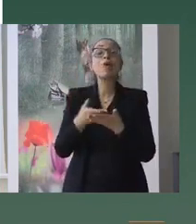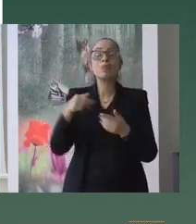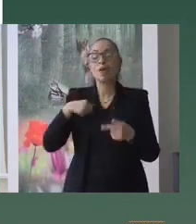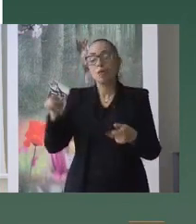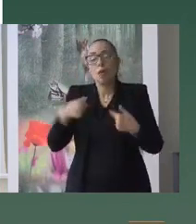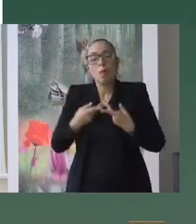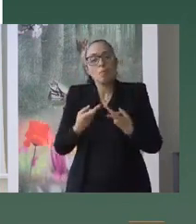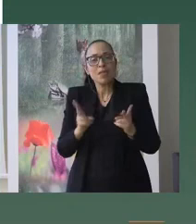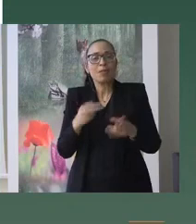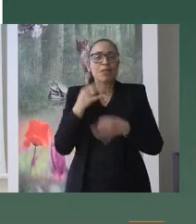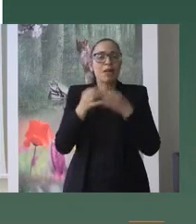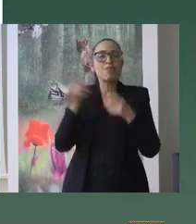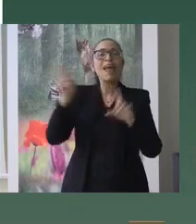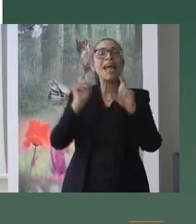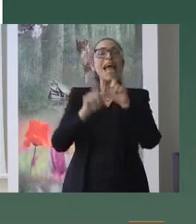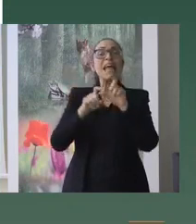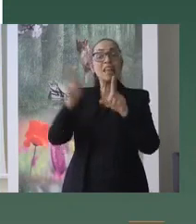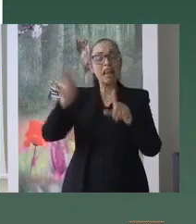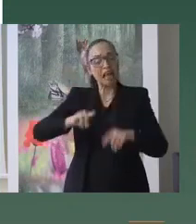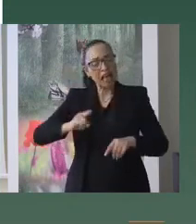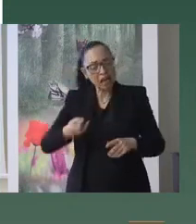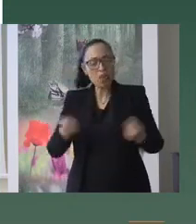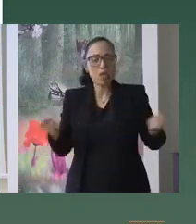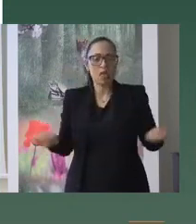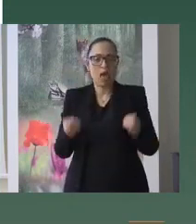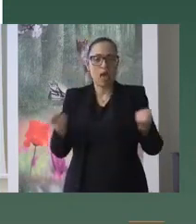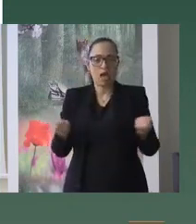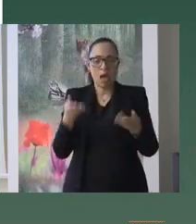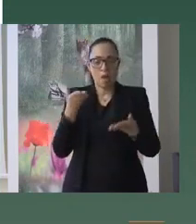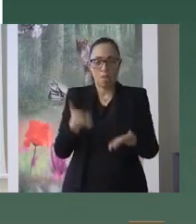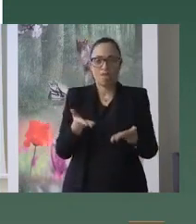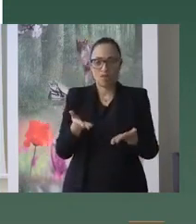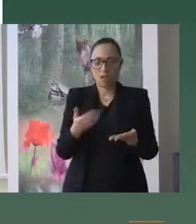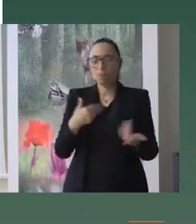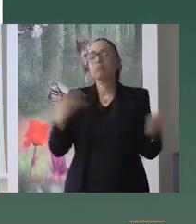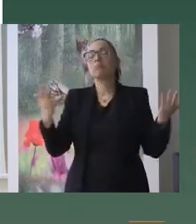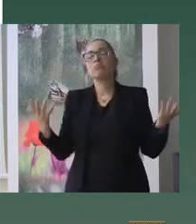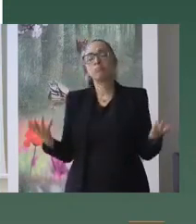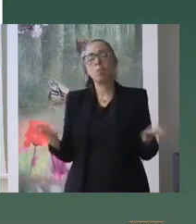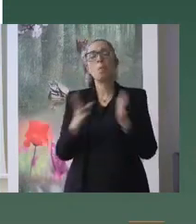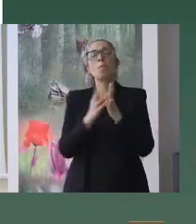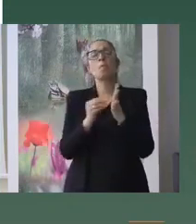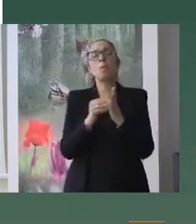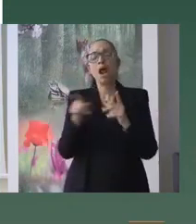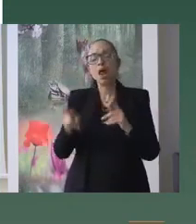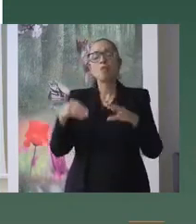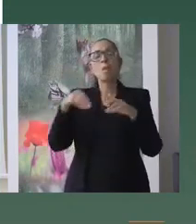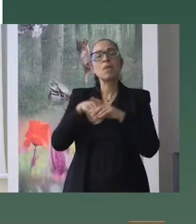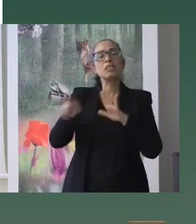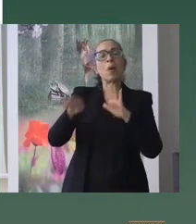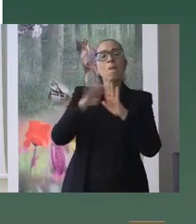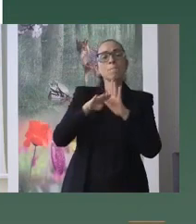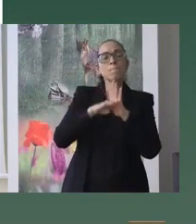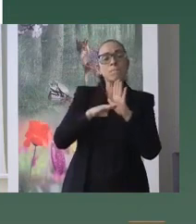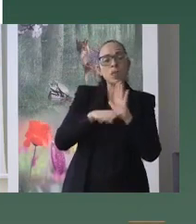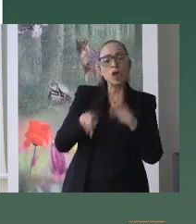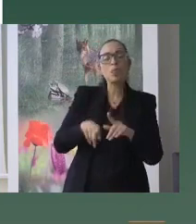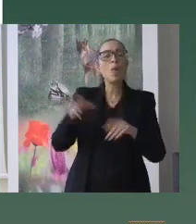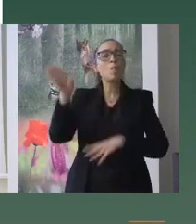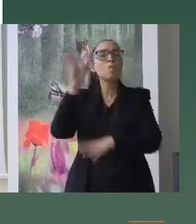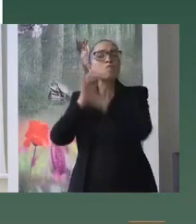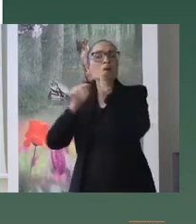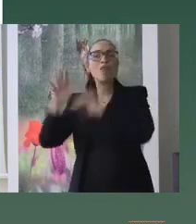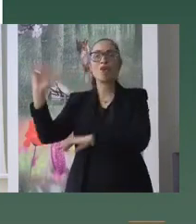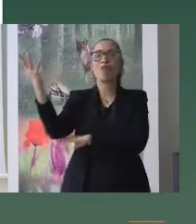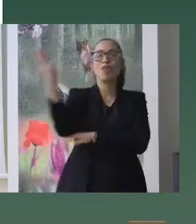εδώ θα μου επιτρέψετε να πω, ότι η εταιρεία ήδη κάνει κάποια από αυτά τα πράγματα, δηλαδή μέσα από το πρόγραμμα «Το μαθαίνω για τα δάση»,